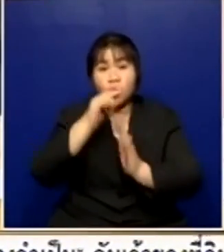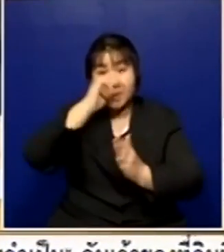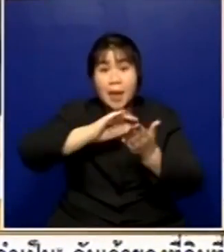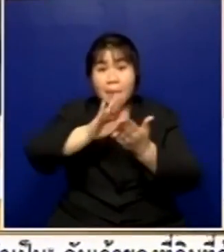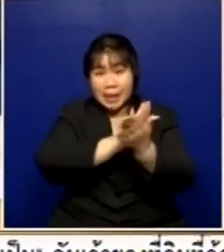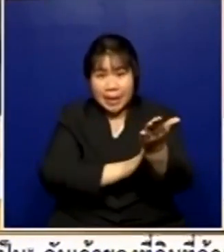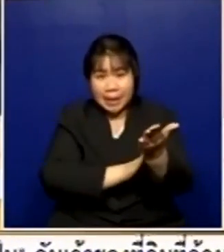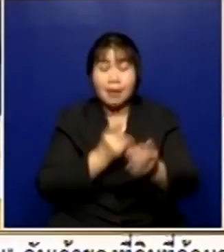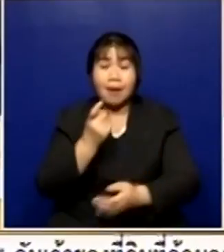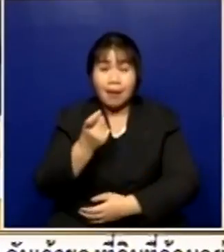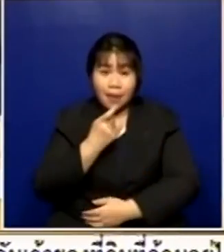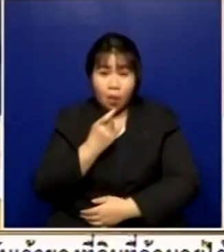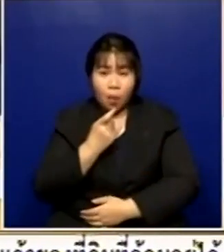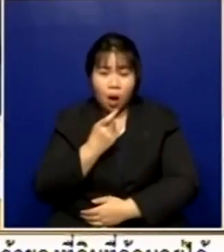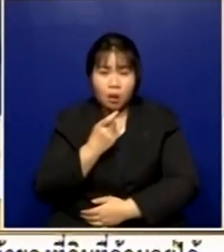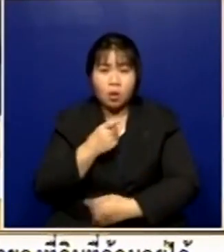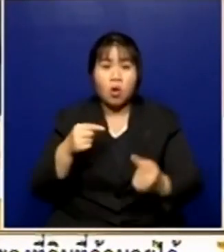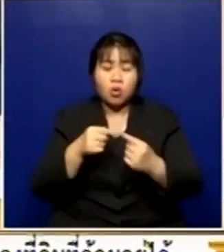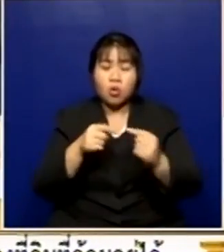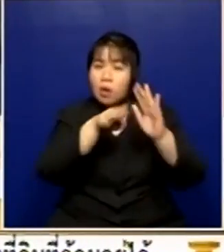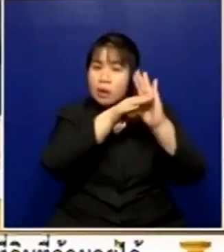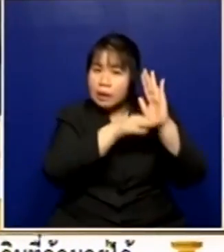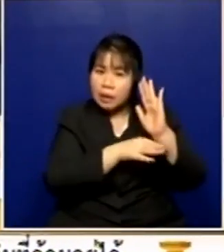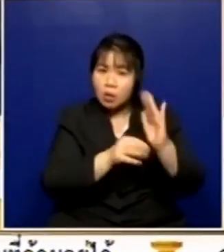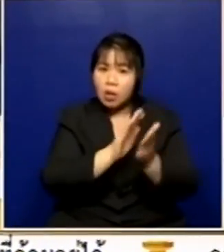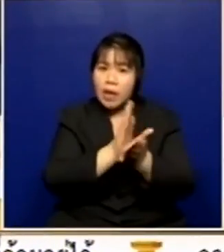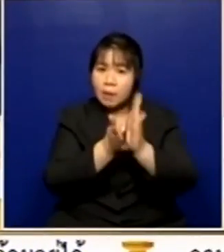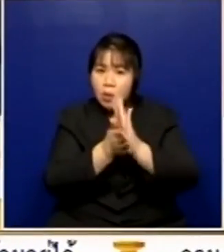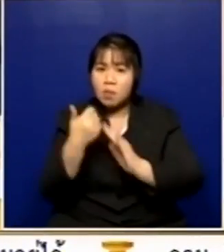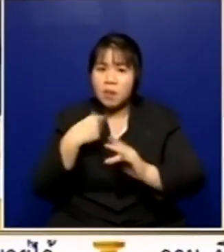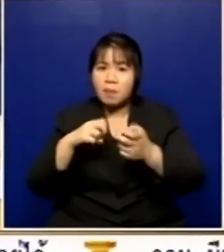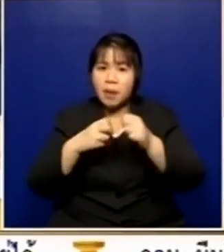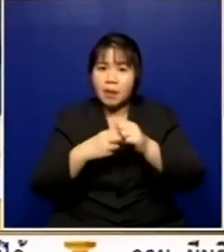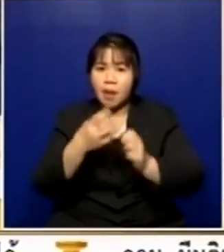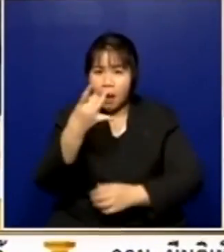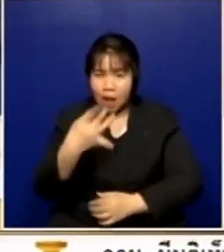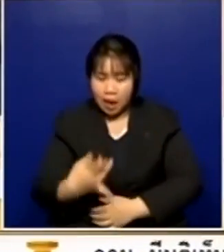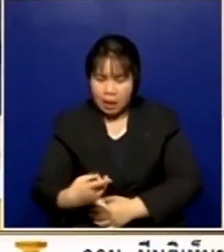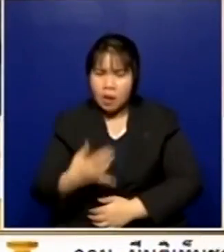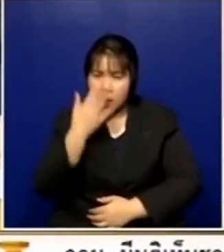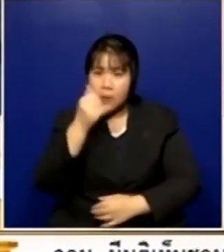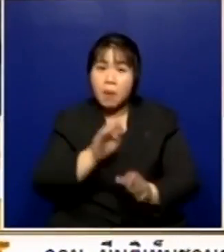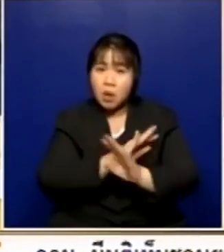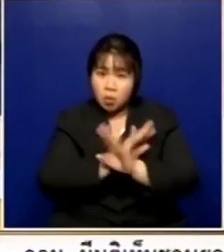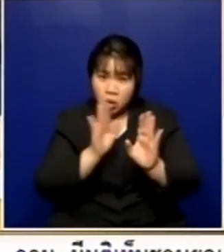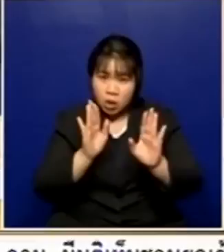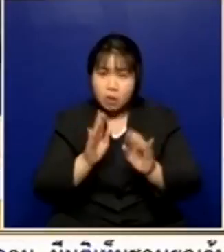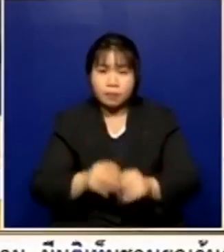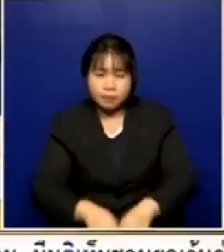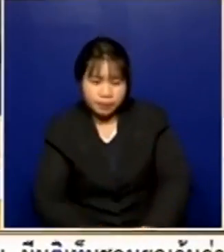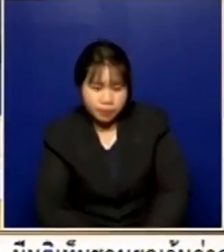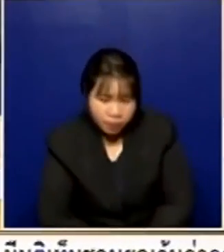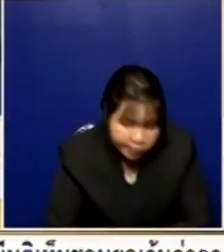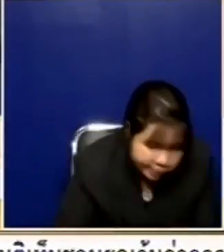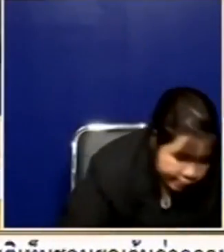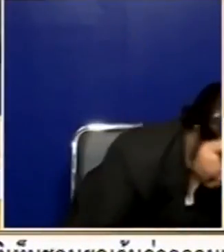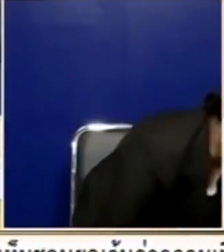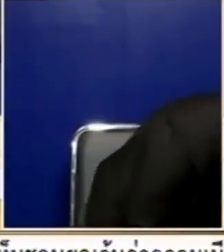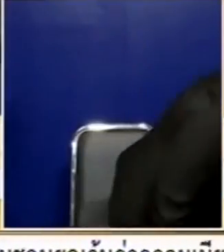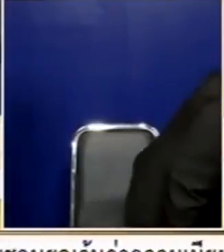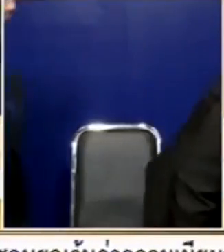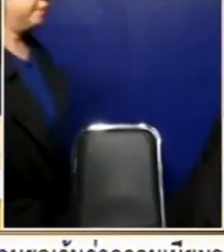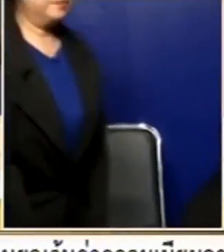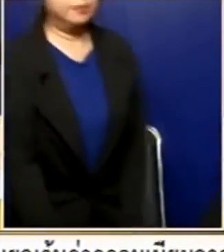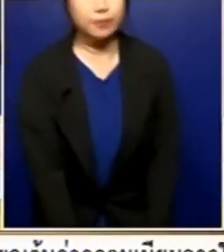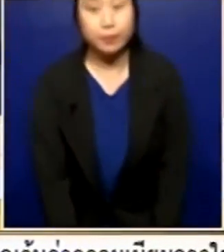ท่านถามว่ากระบวนการปฏิรูปประเทศในรัฐธรรมนูญมีปัญหาอย่างไรจึงต้องเสนอยกเลิกผมเรียนอย่างนี้นะครับว่าการปฏิรูปประเทศเป็น